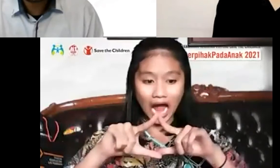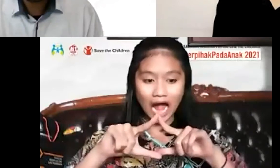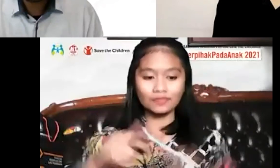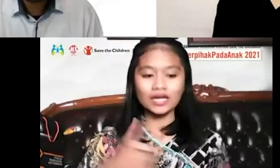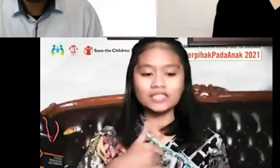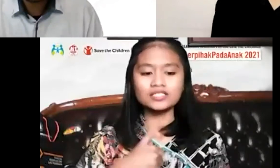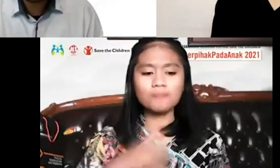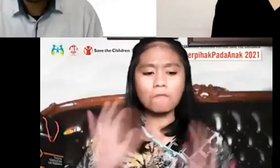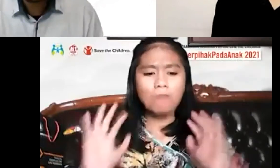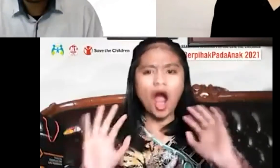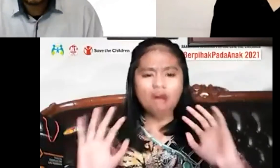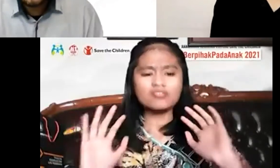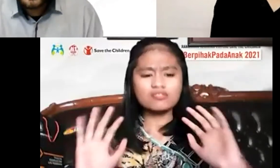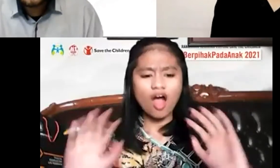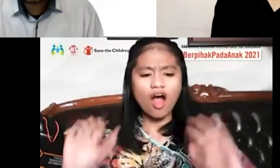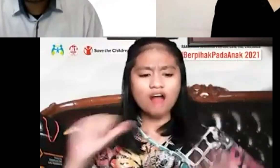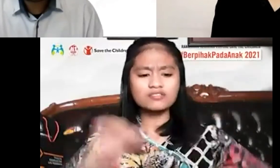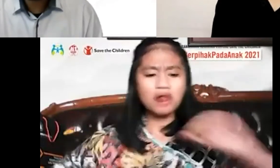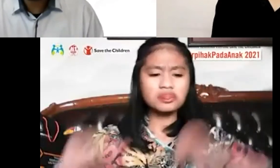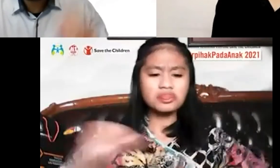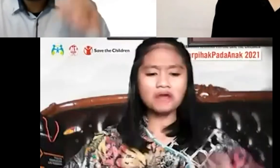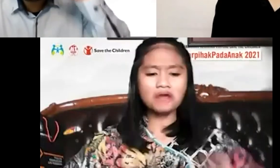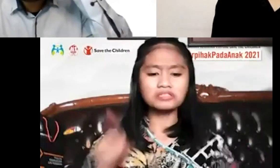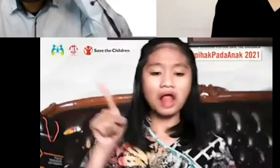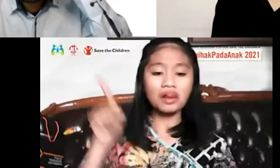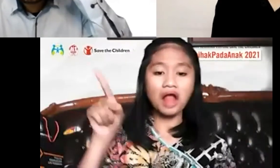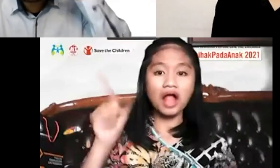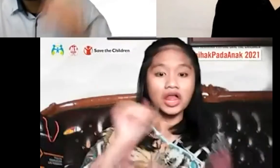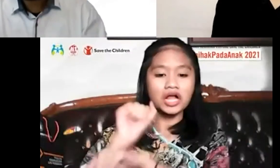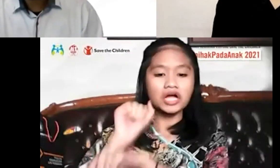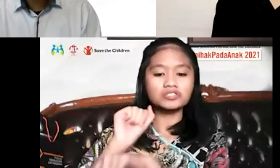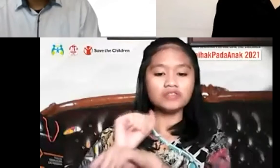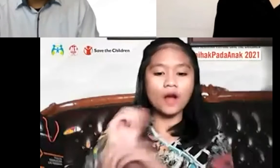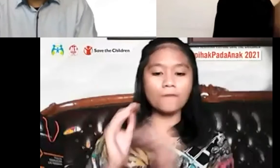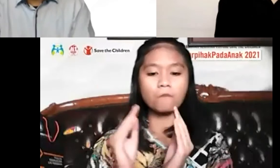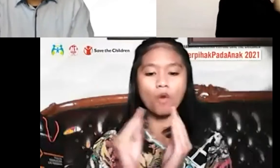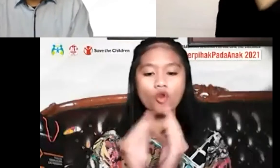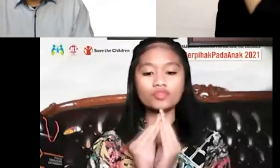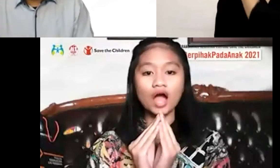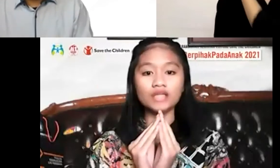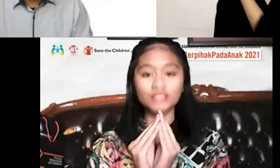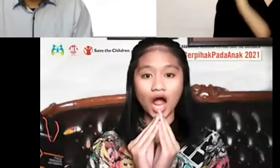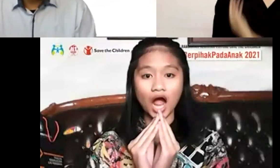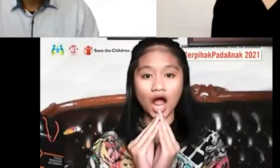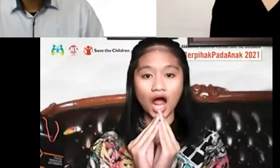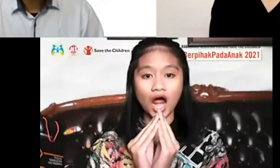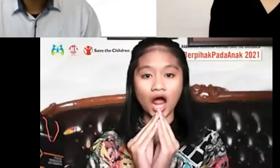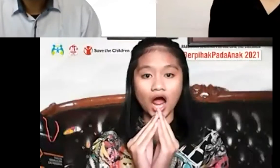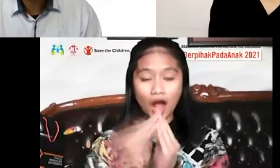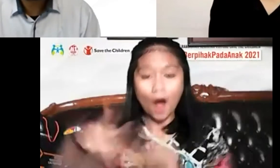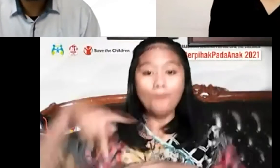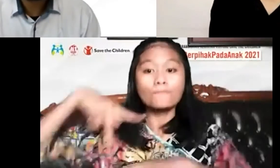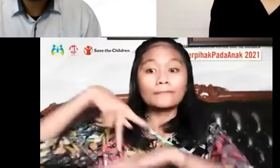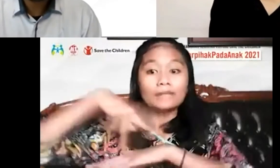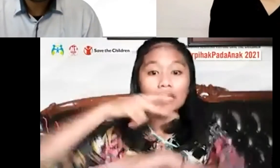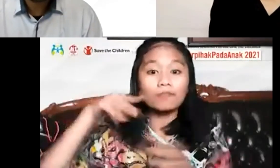di Biotania. Banyak sekali pengalaman. Oh ya, baik, Botanina. Baik, banyak sekali pengalaman yang